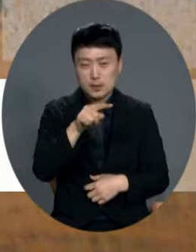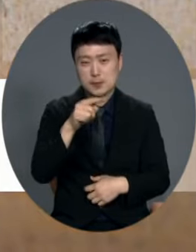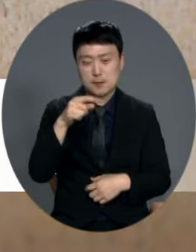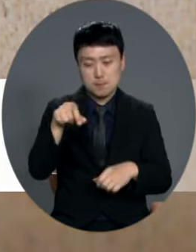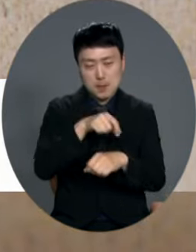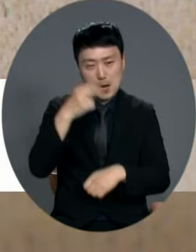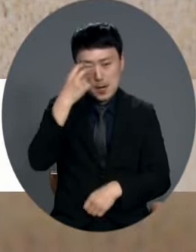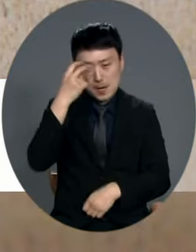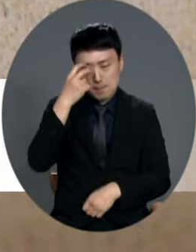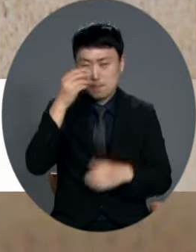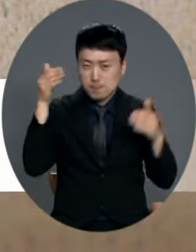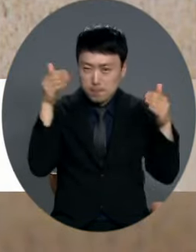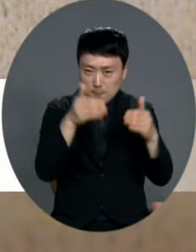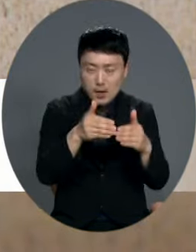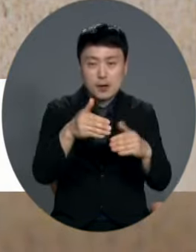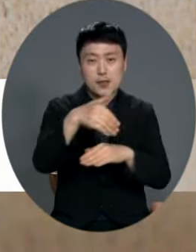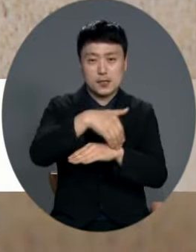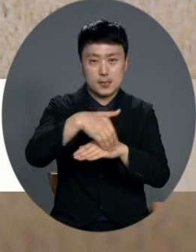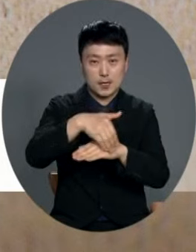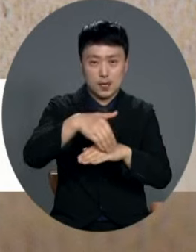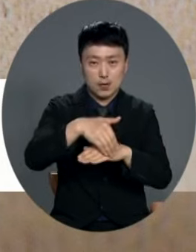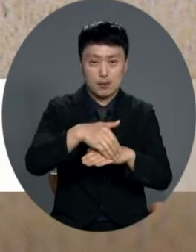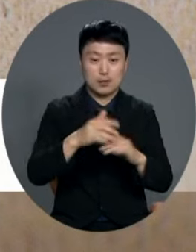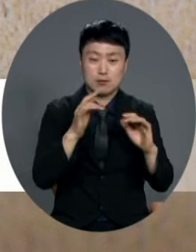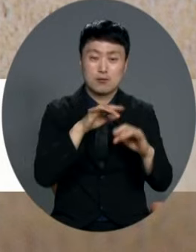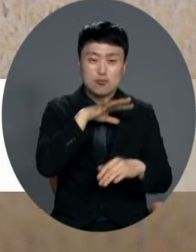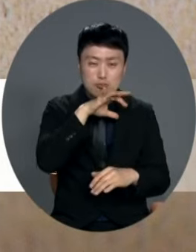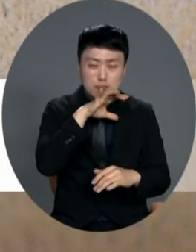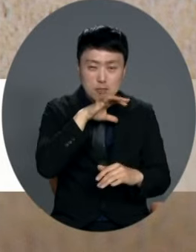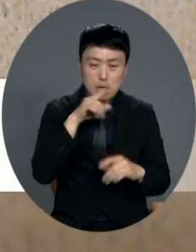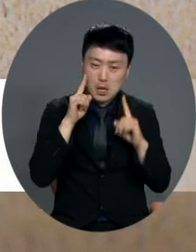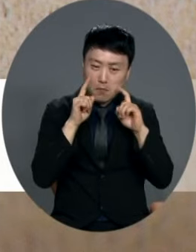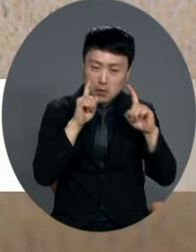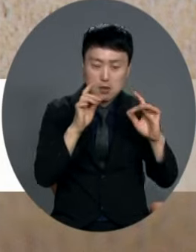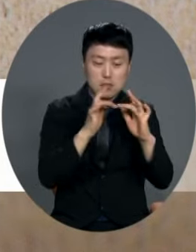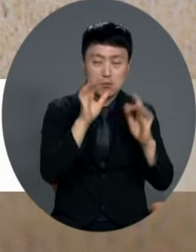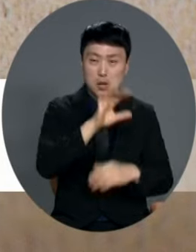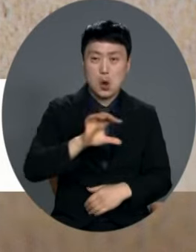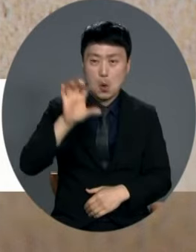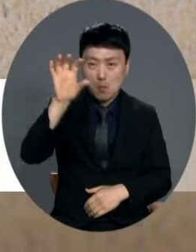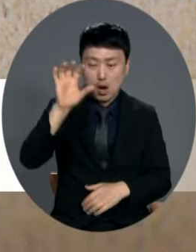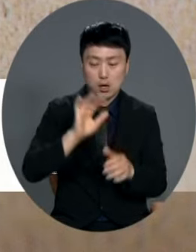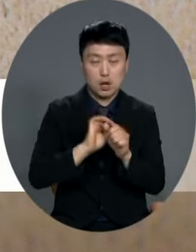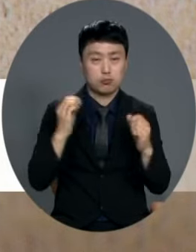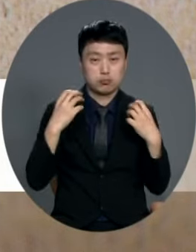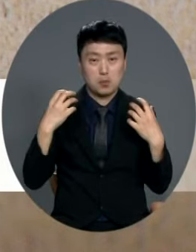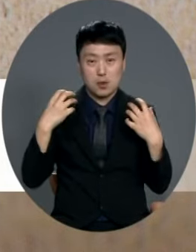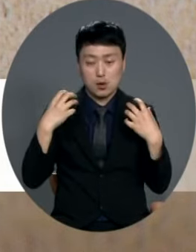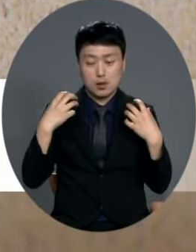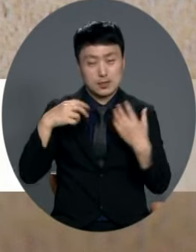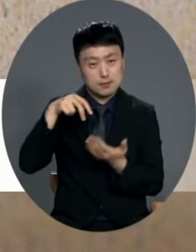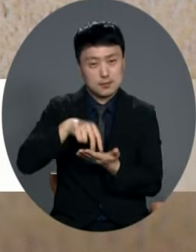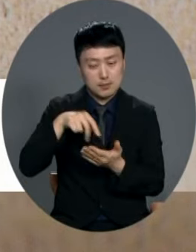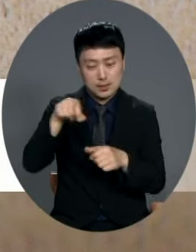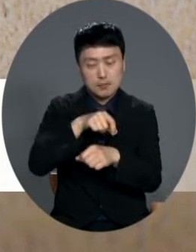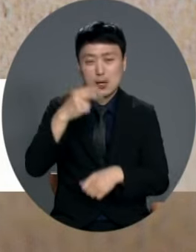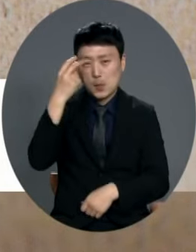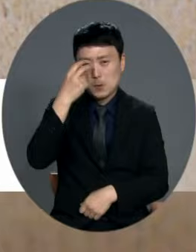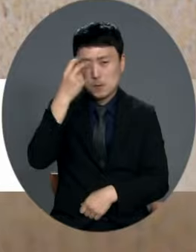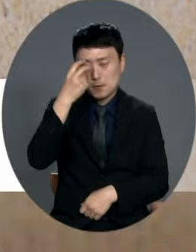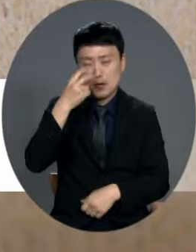했습니다 관련 의역이 국민 신문고에 신고된 데다 여러 의역이 제기되자 경상북도에서 특별 감사가 필요하다고